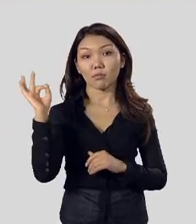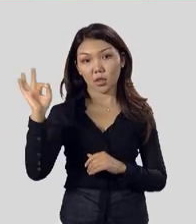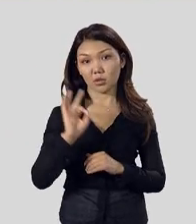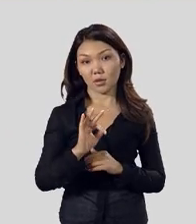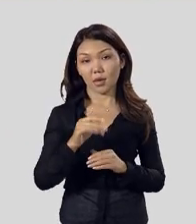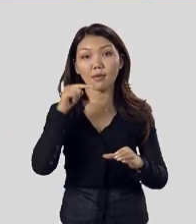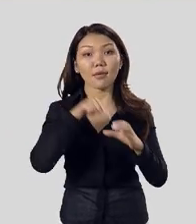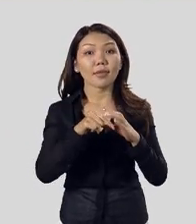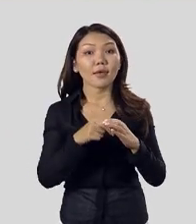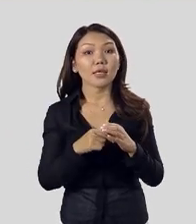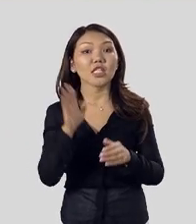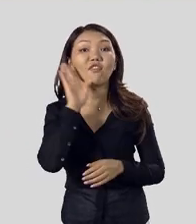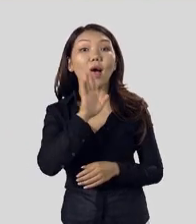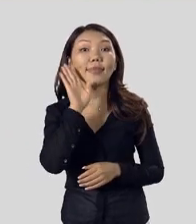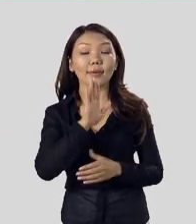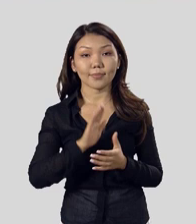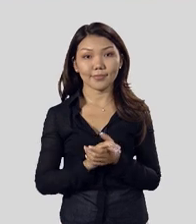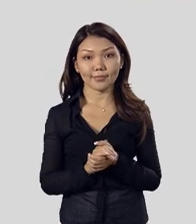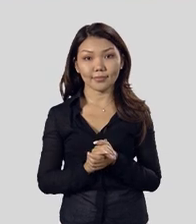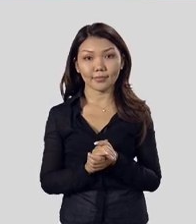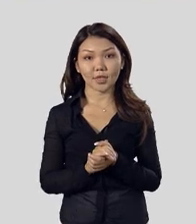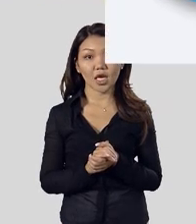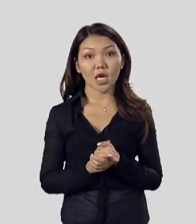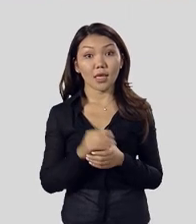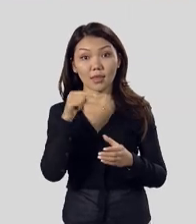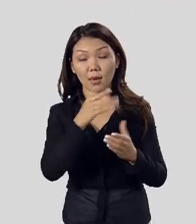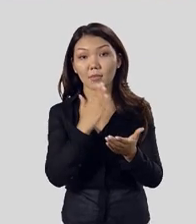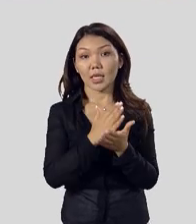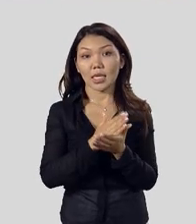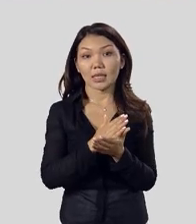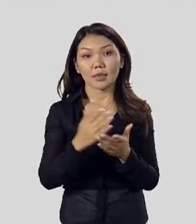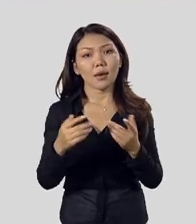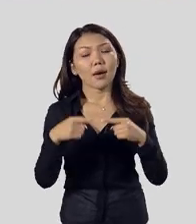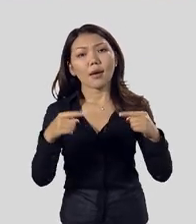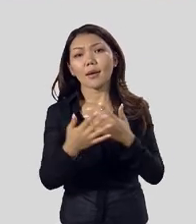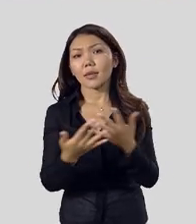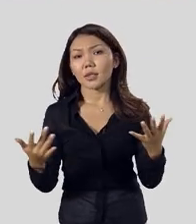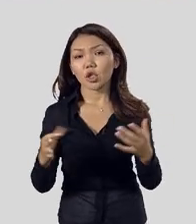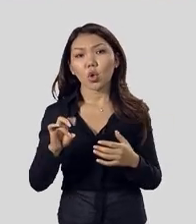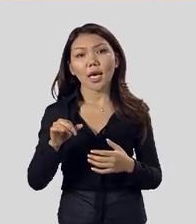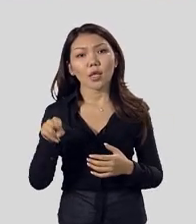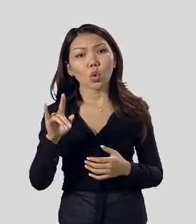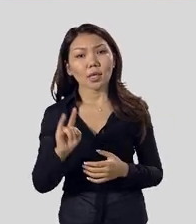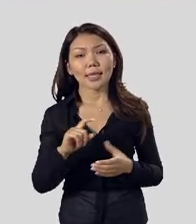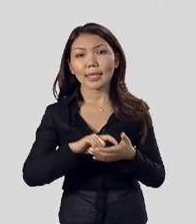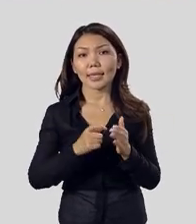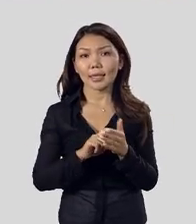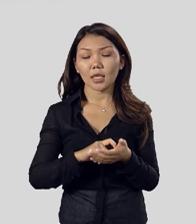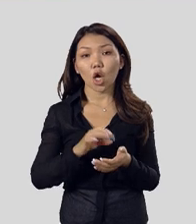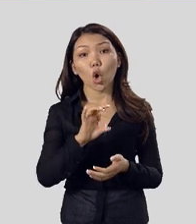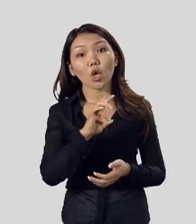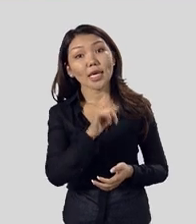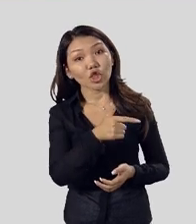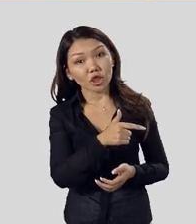состоит из воды цитоплазме располагаются различные органоиды клетки органические и